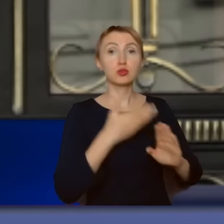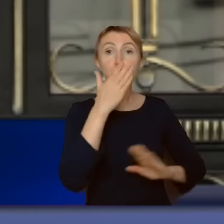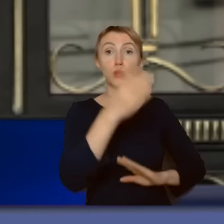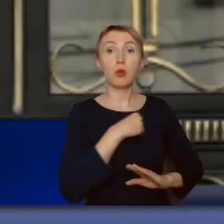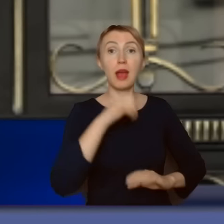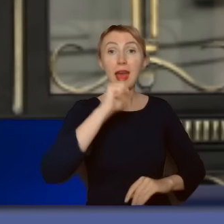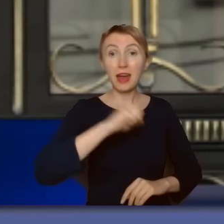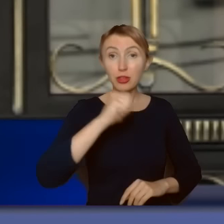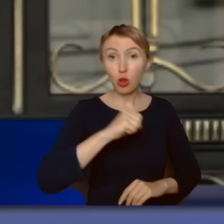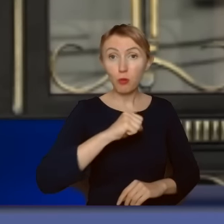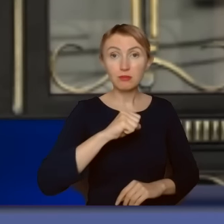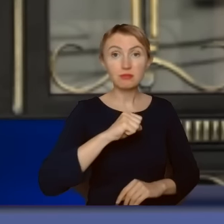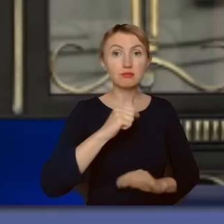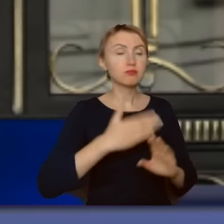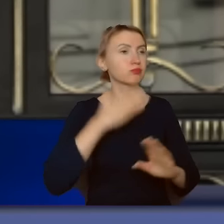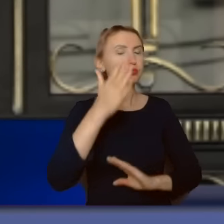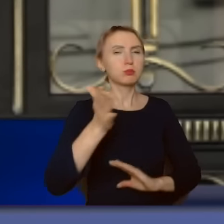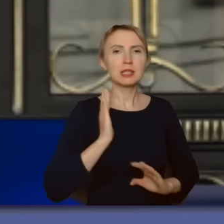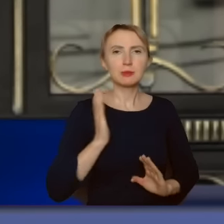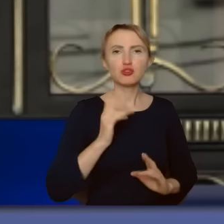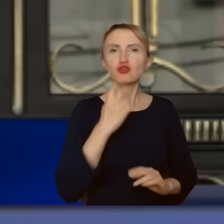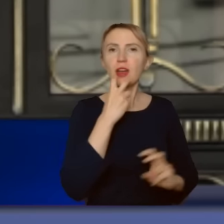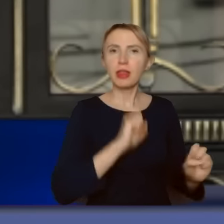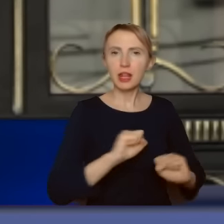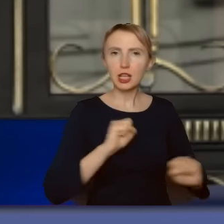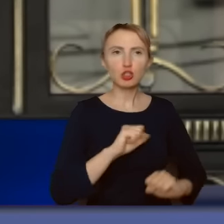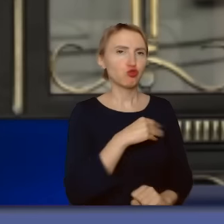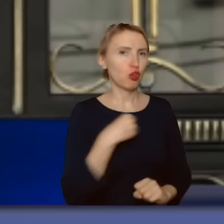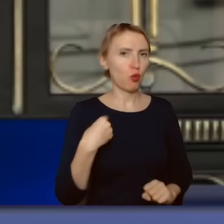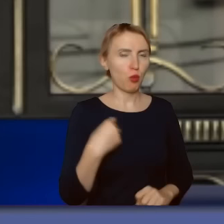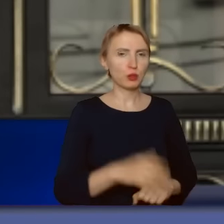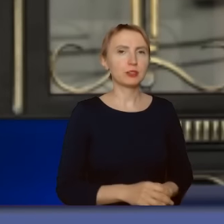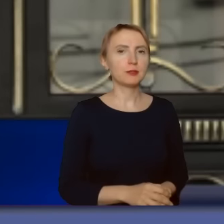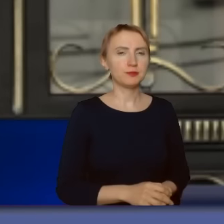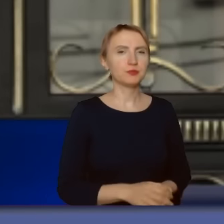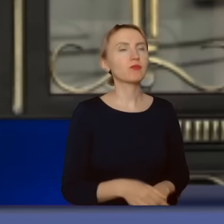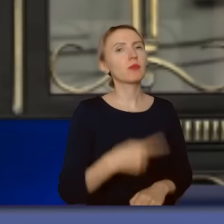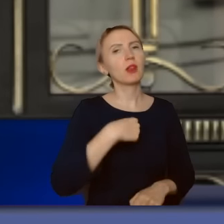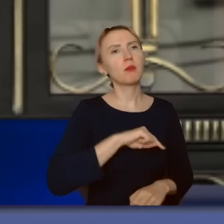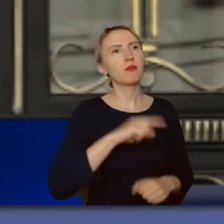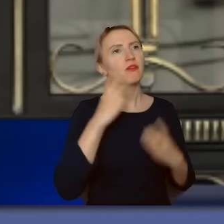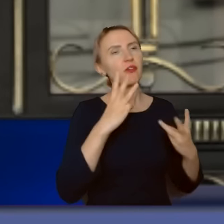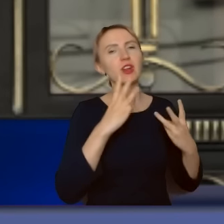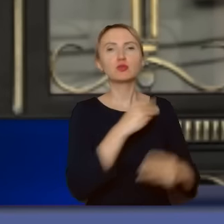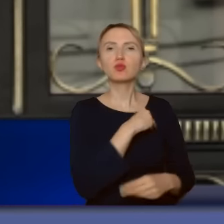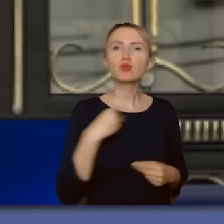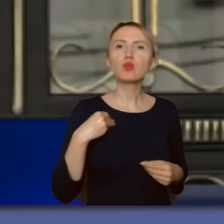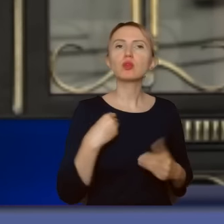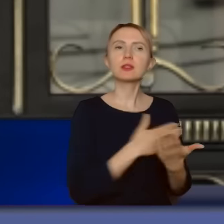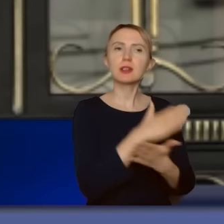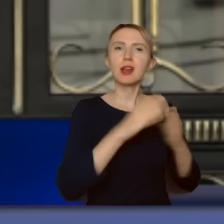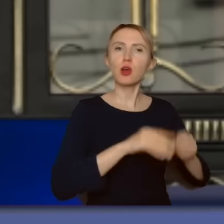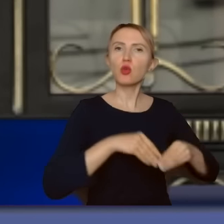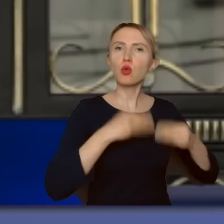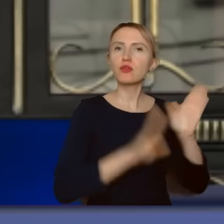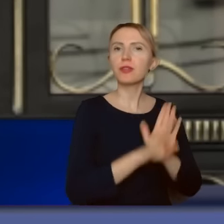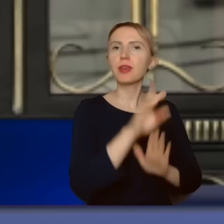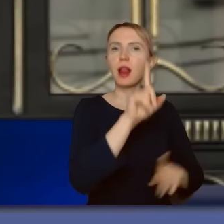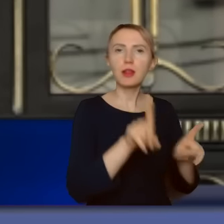polskiej bezpieczeństwa energetycznego Polski. Bo nam zależy przecież na tym, żeby Polska była krajem rozwijającym się, ale